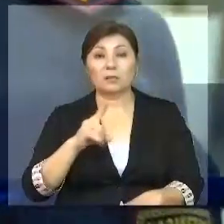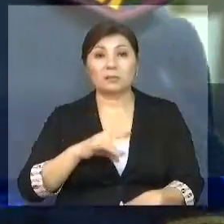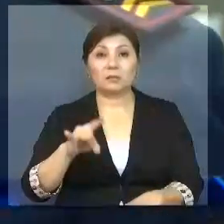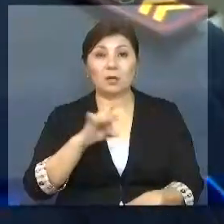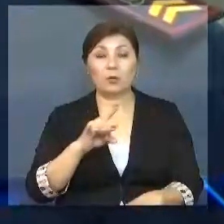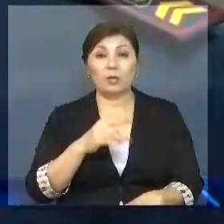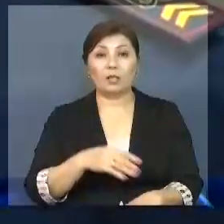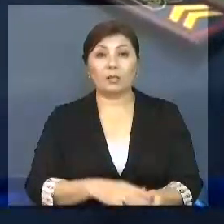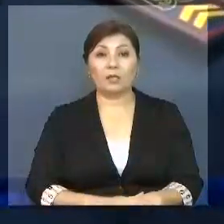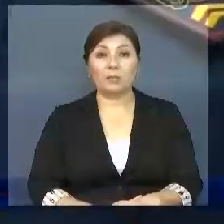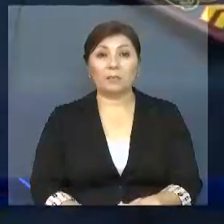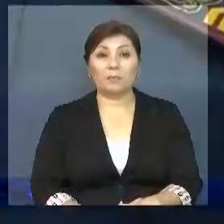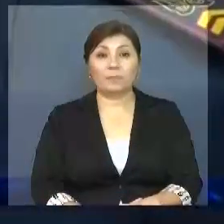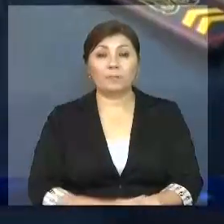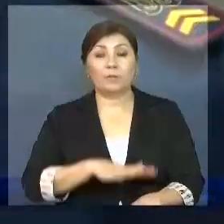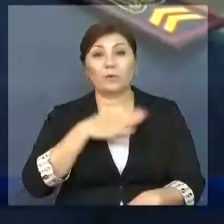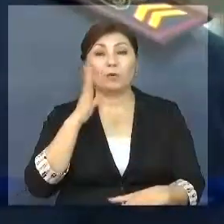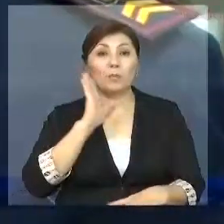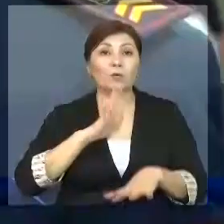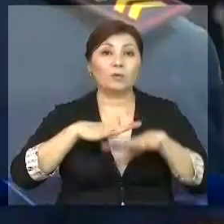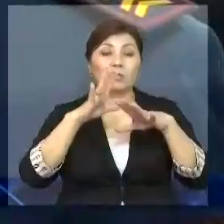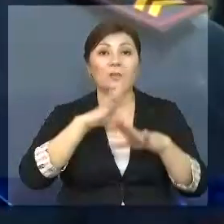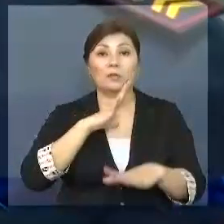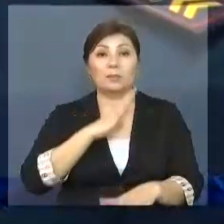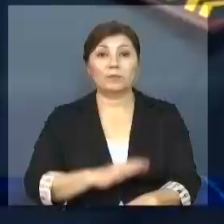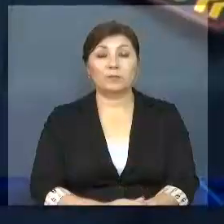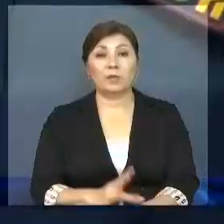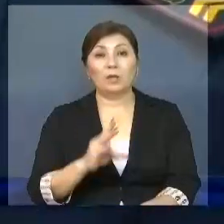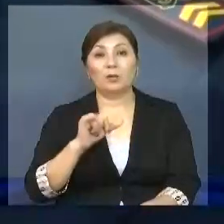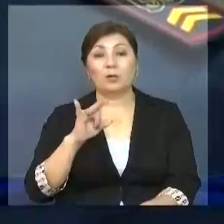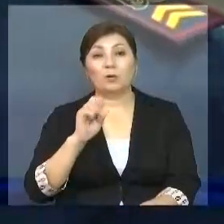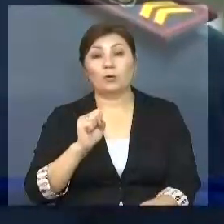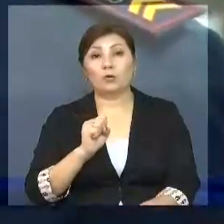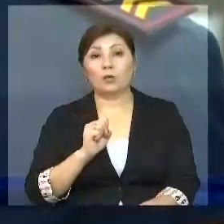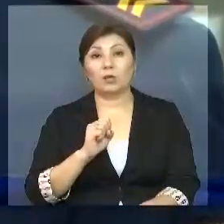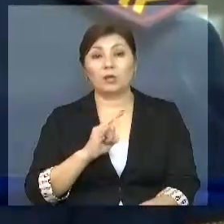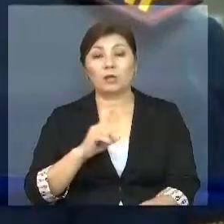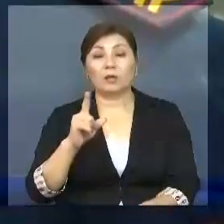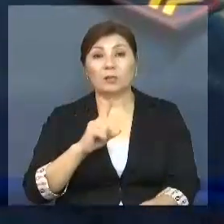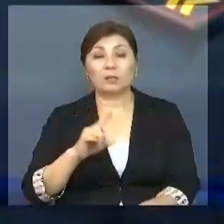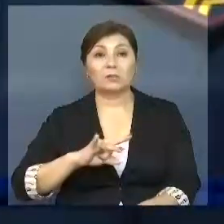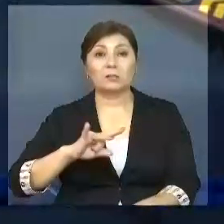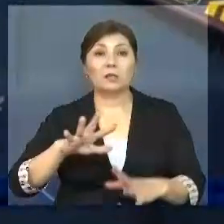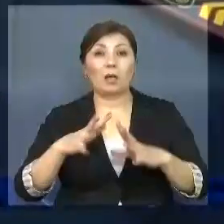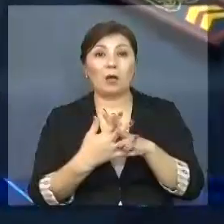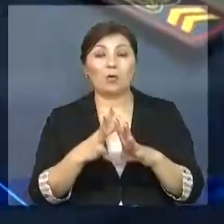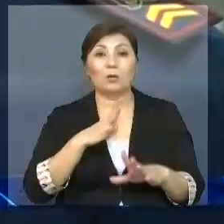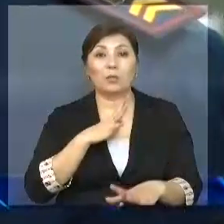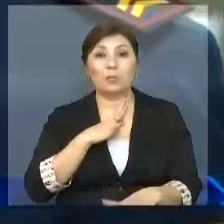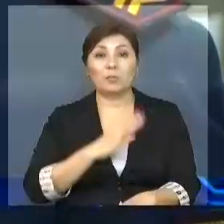өздеріңіз білесіздер, қатты су тасқыны болды. Нұра Ырғыздың өзінде сол